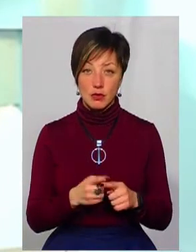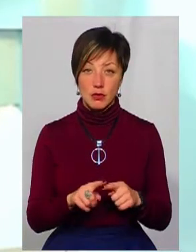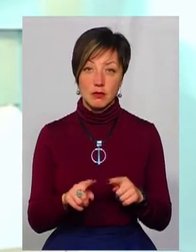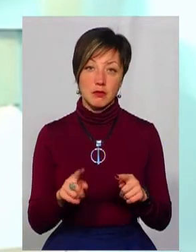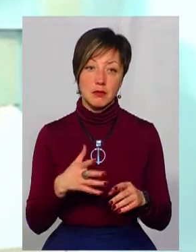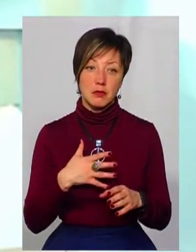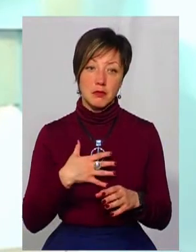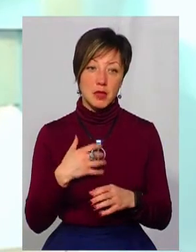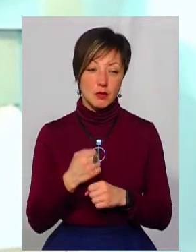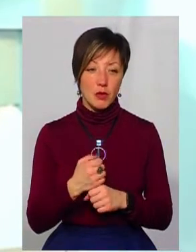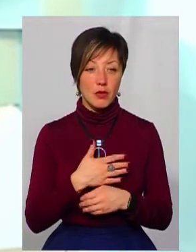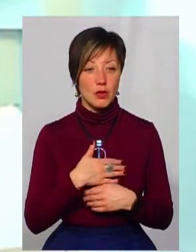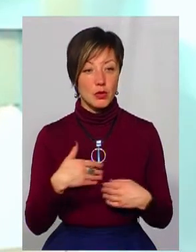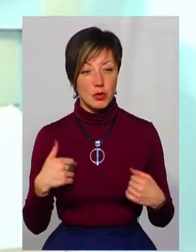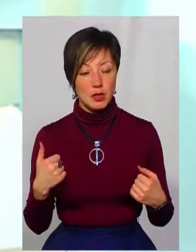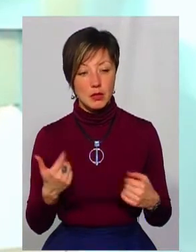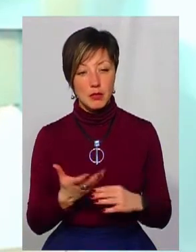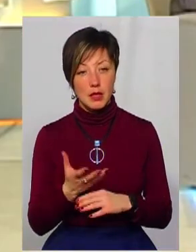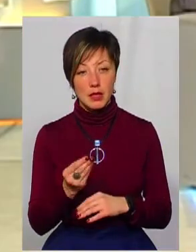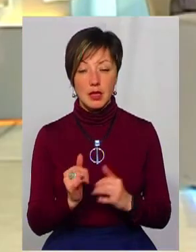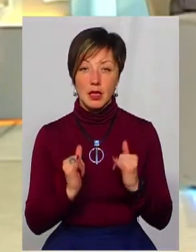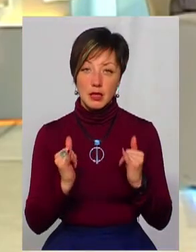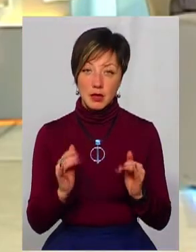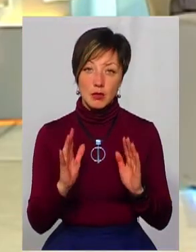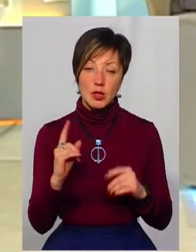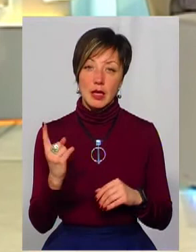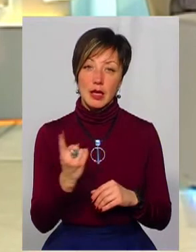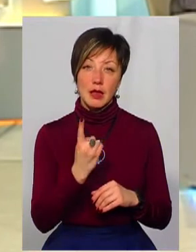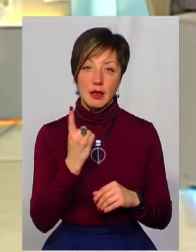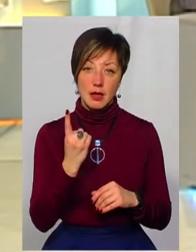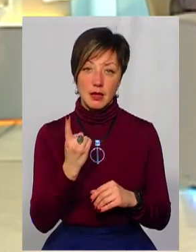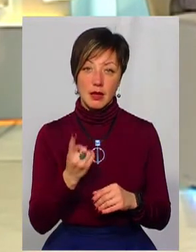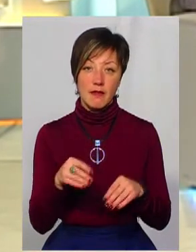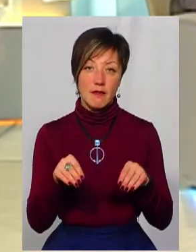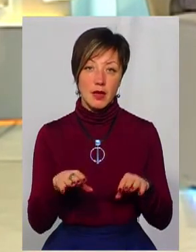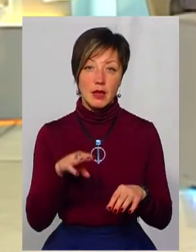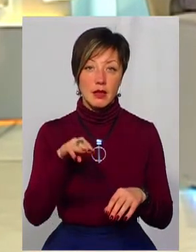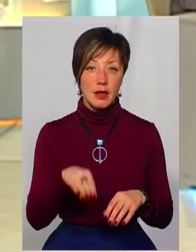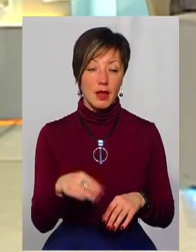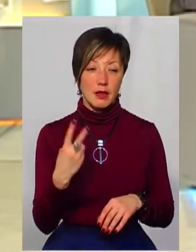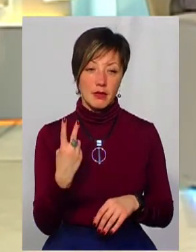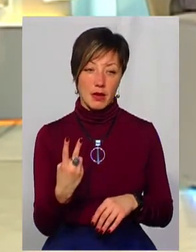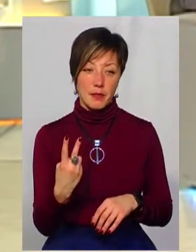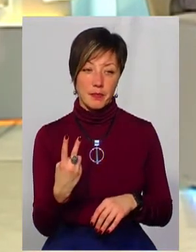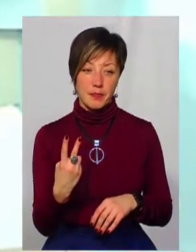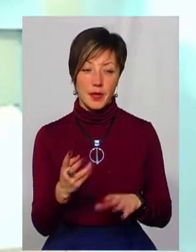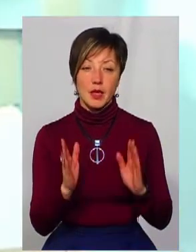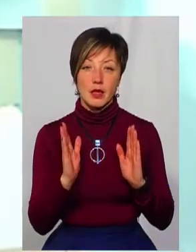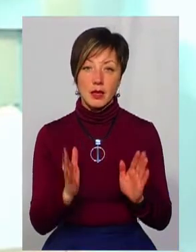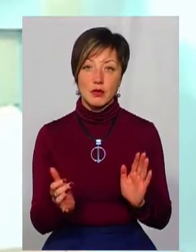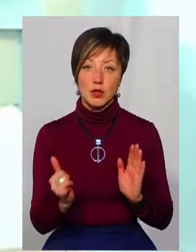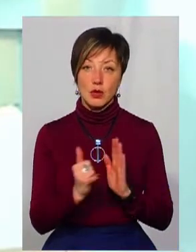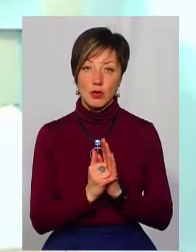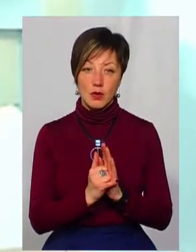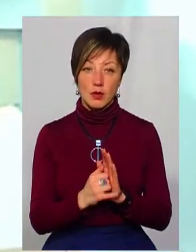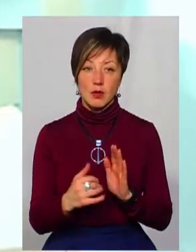вони принципу не хочуть платити. Для них буде єдина альтернатива – Т2. Тобто тільки